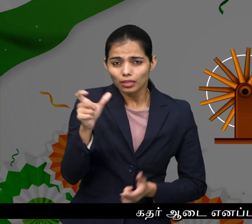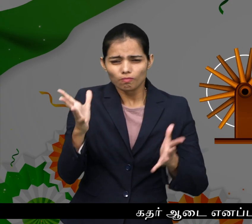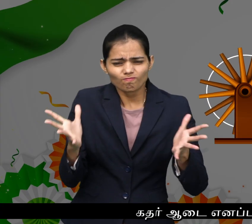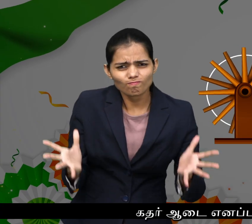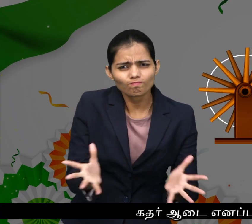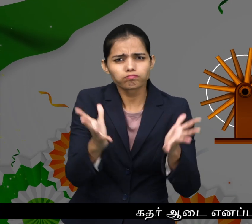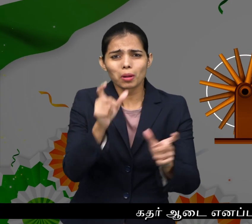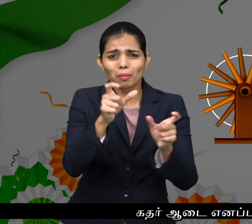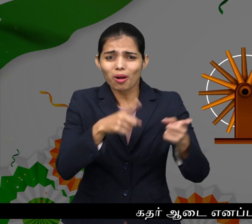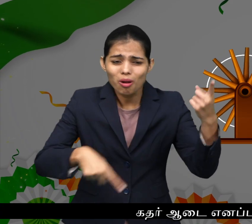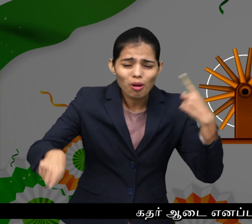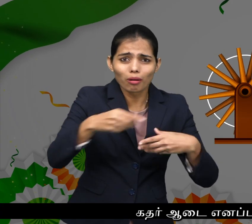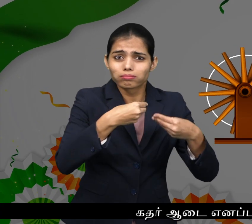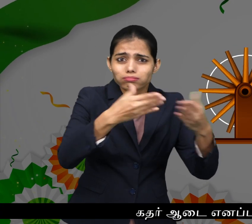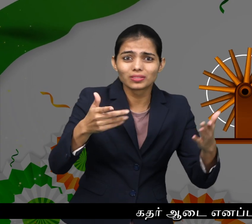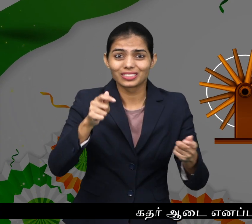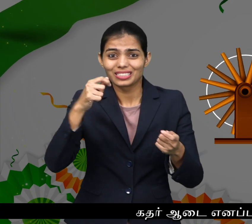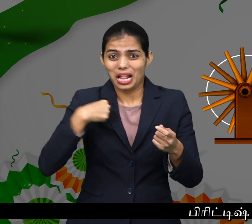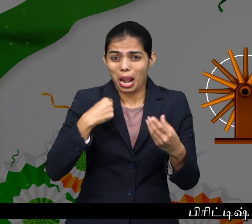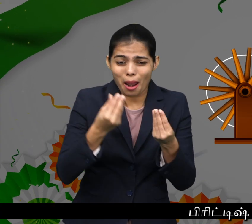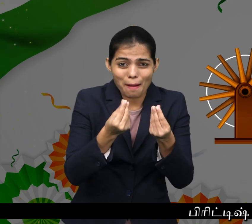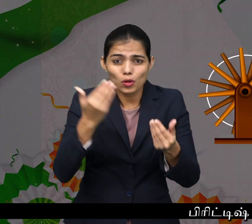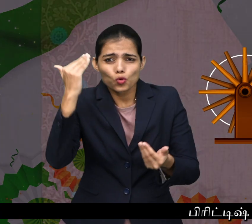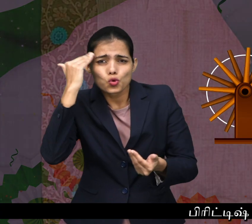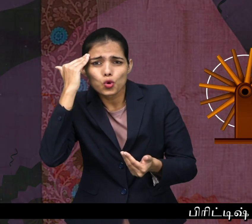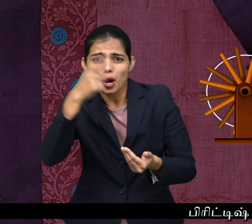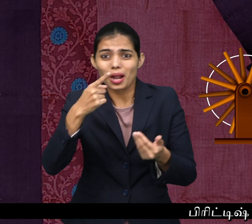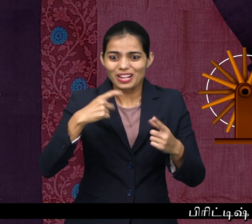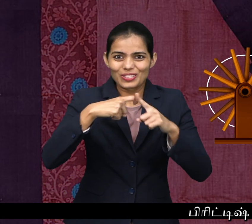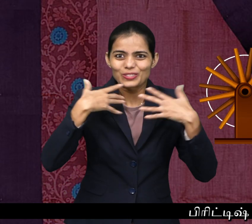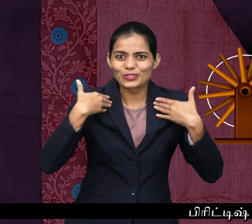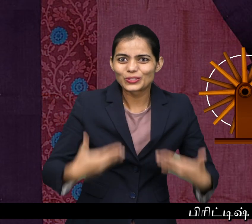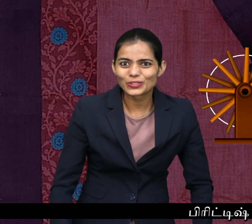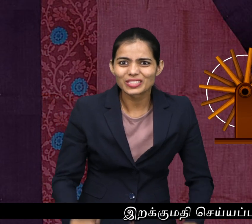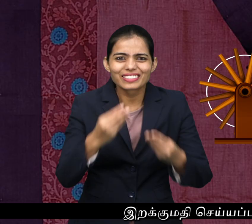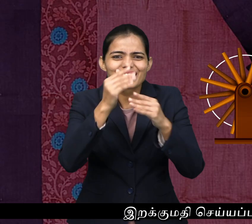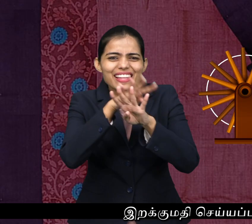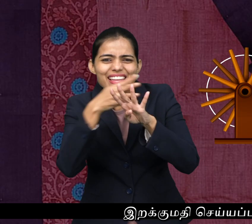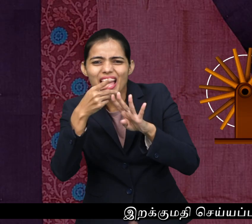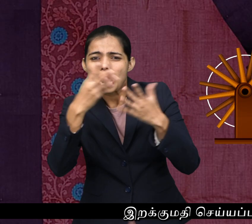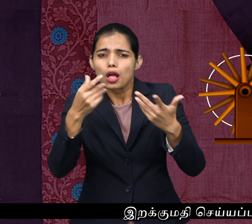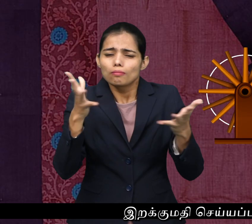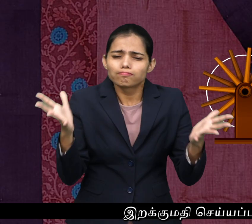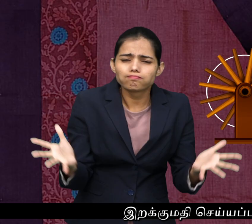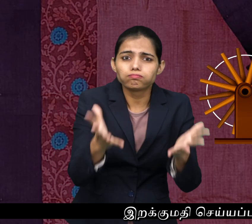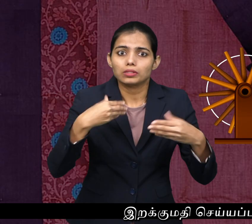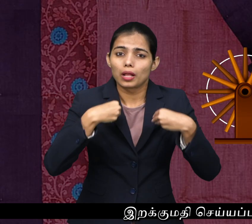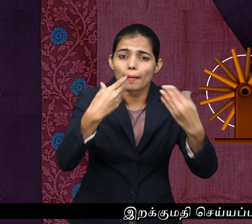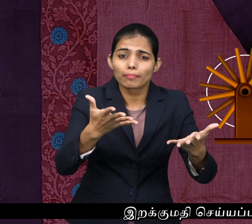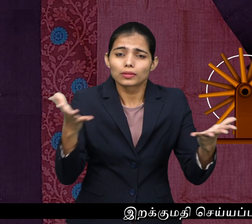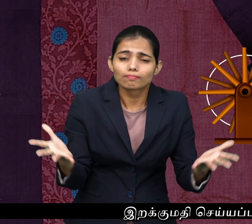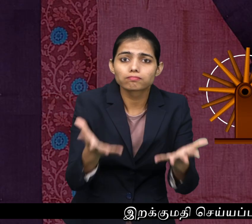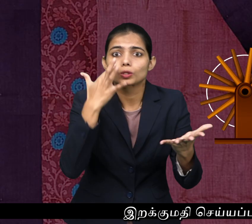கதர் ஆடை எனப்படும் ஆடைகள் அணியவும், பிரிட்டிஷ் ஆடைகளில் இருந்து இறக்குமதி செய்யப்பட்ட